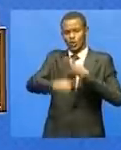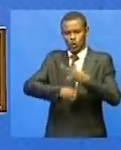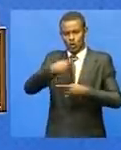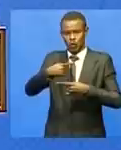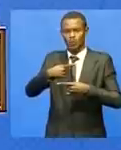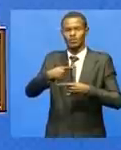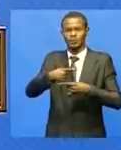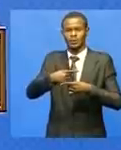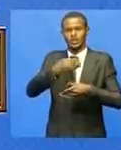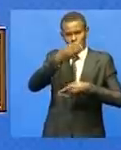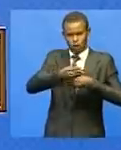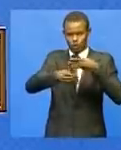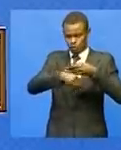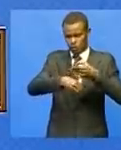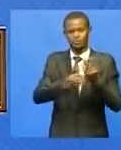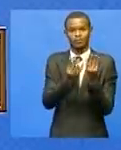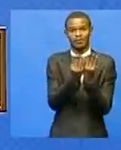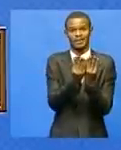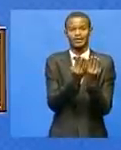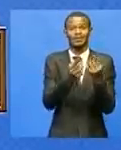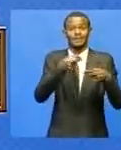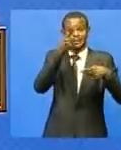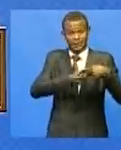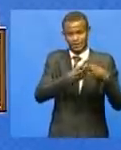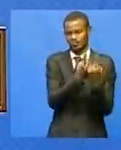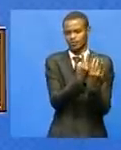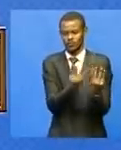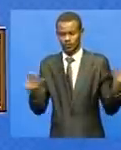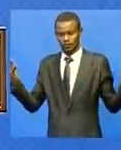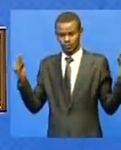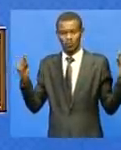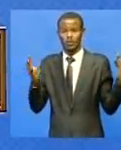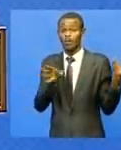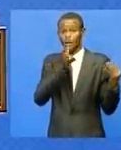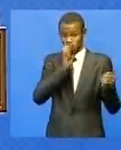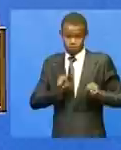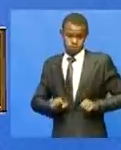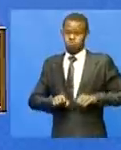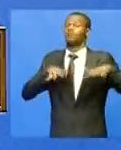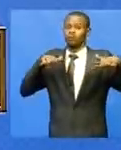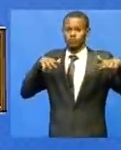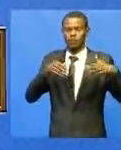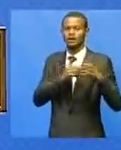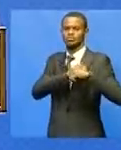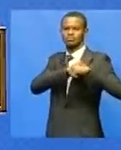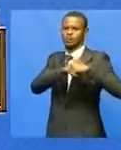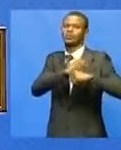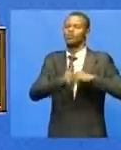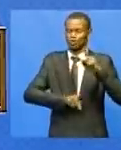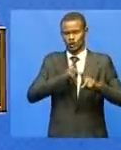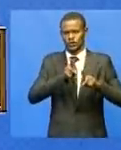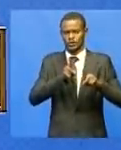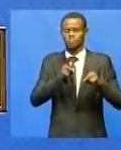les villes exposées à l'avenir. Concluant son propos, la vice-première ministre, ministre de